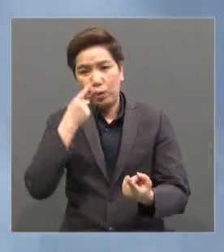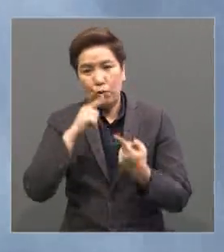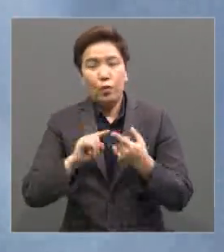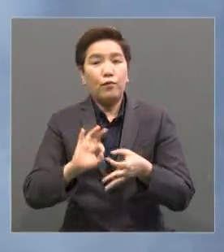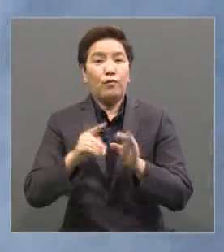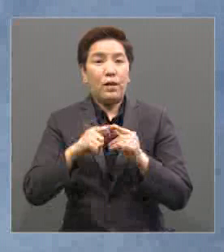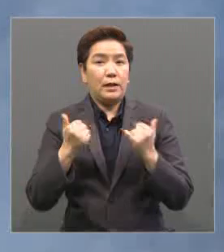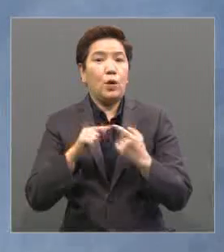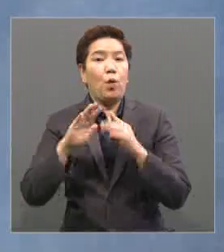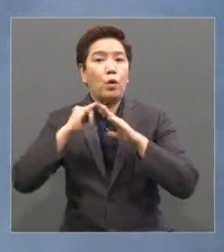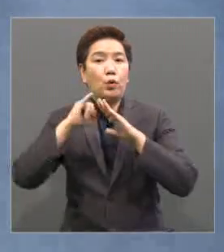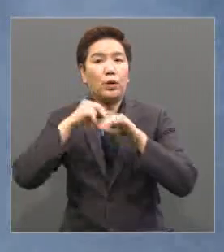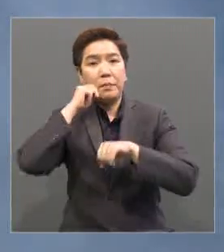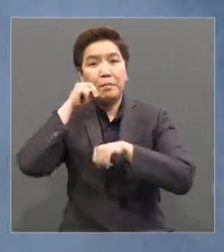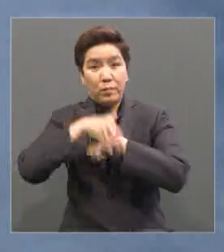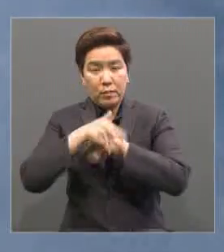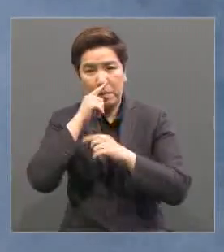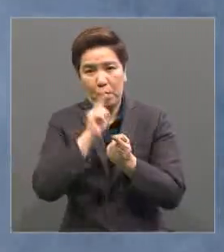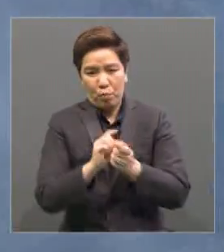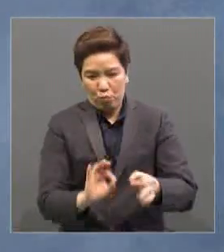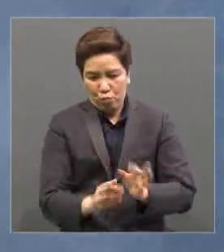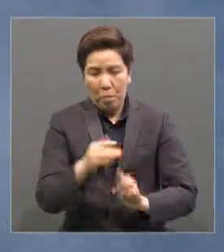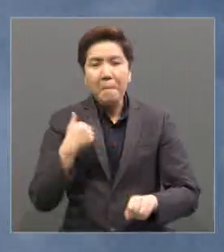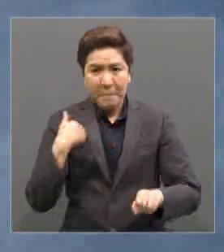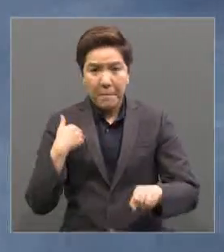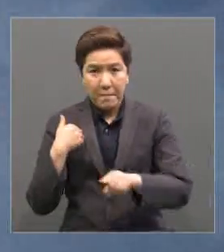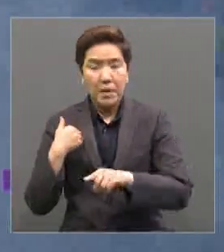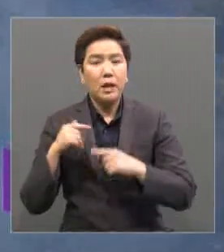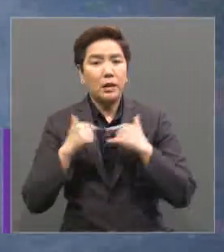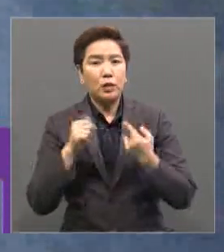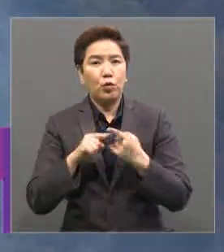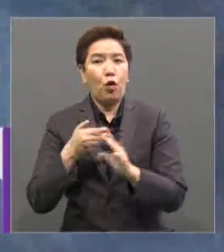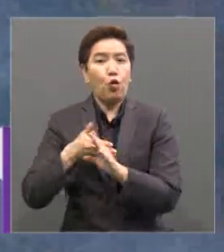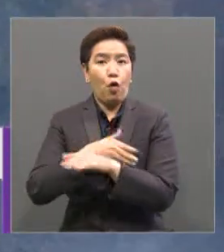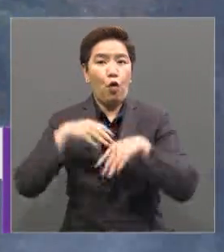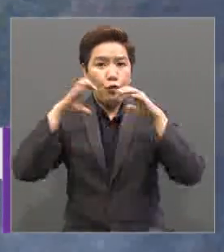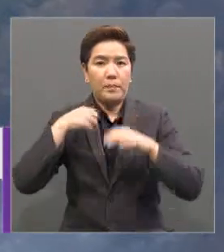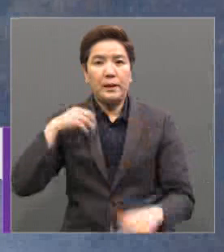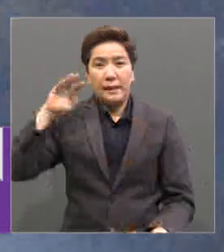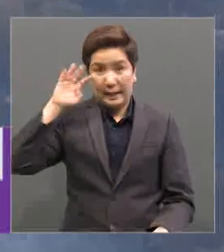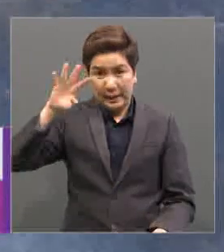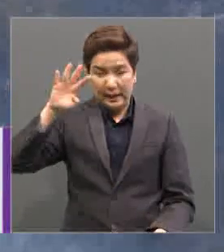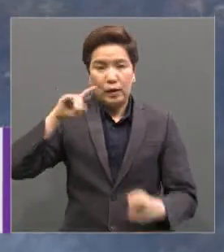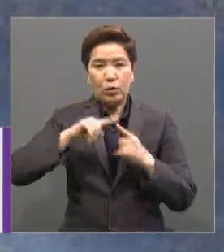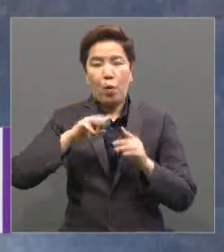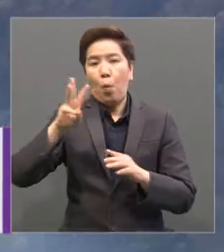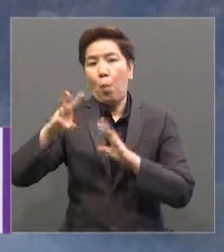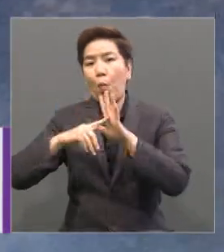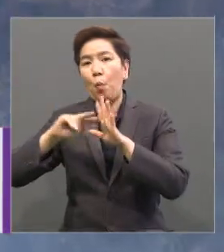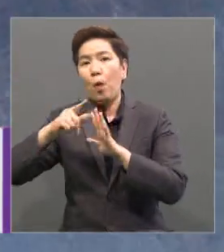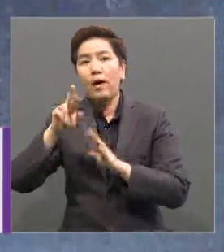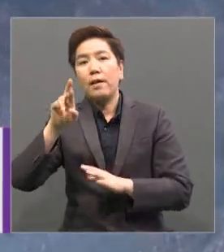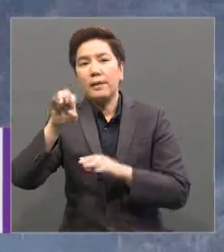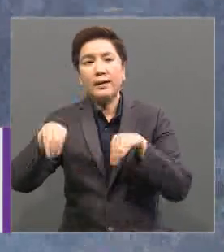ไฟป่าที่นครนายกครับยังพบเชื้อไฟตกค้างอยู่นะฮะก่อนที่ฝนจะตกเนี่ยมี4จุดนะฮะก็คือที่ด้านวังรีอยู่